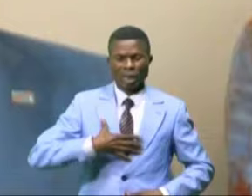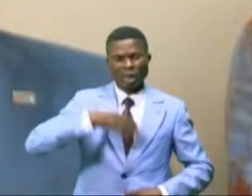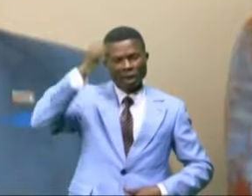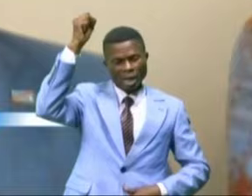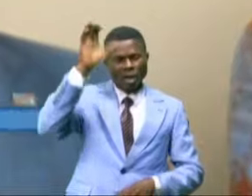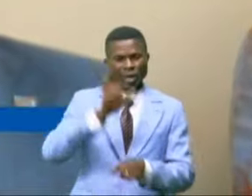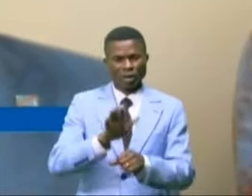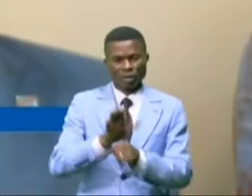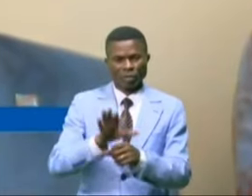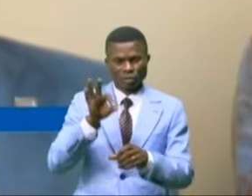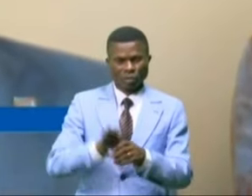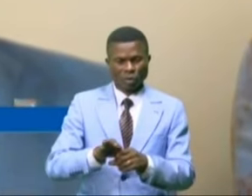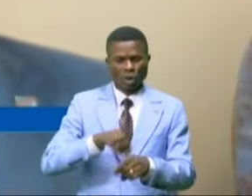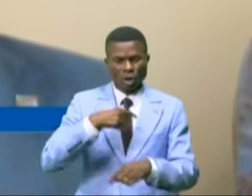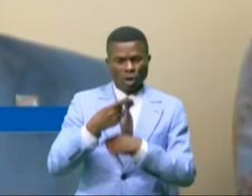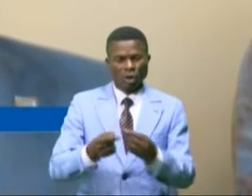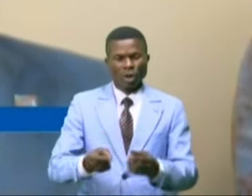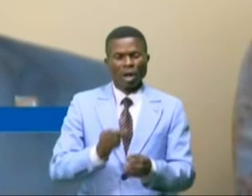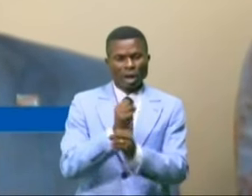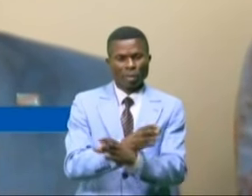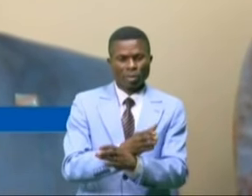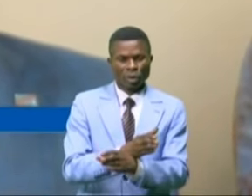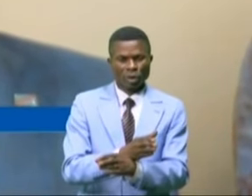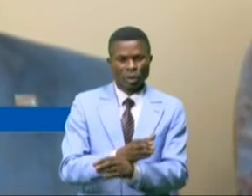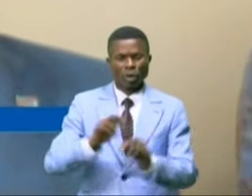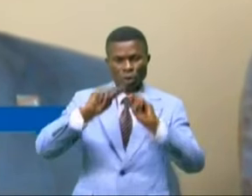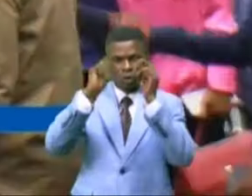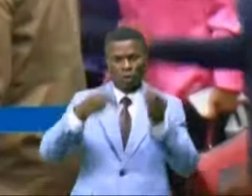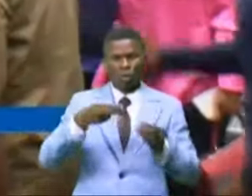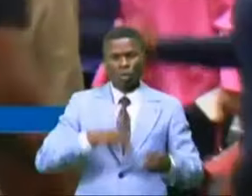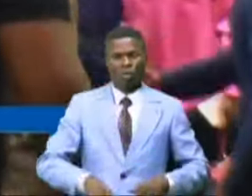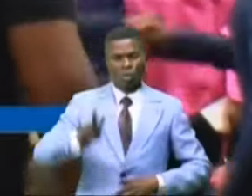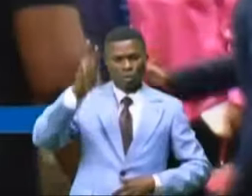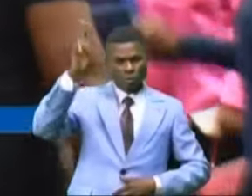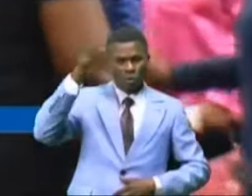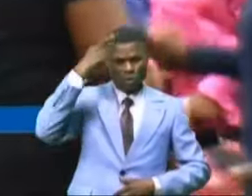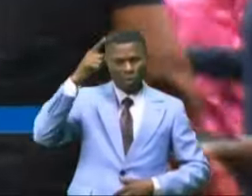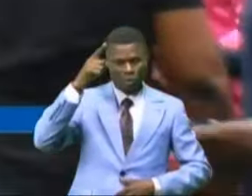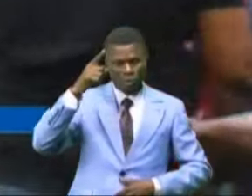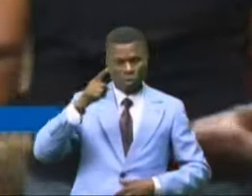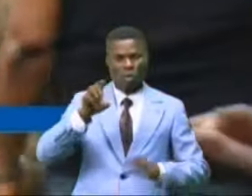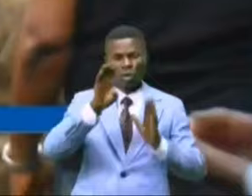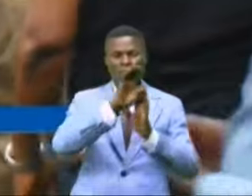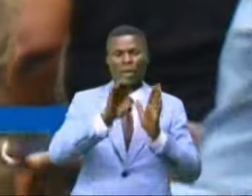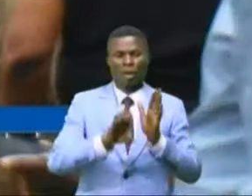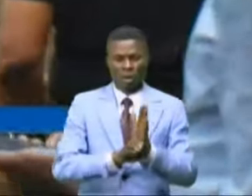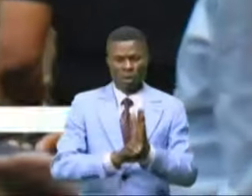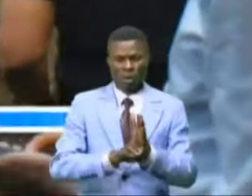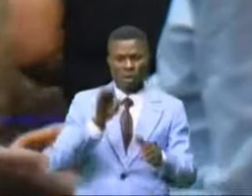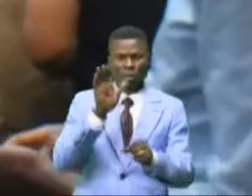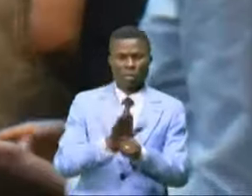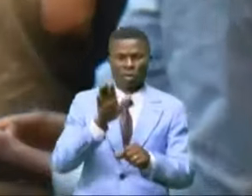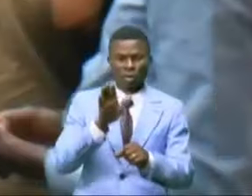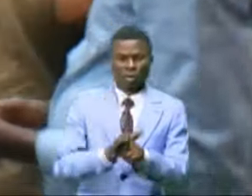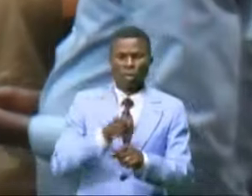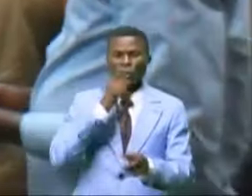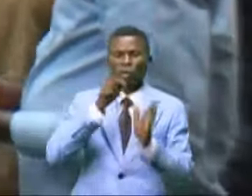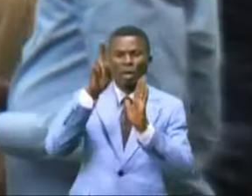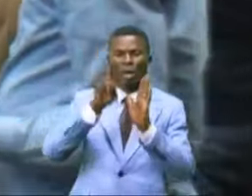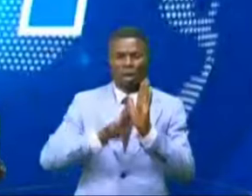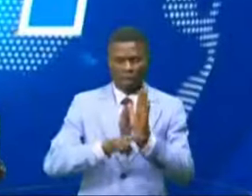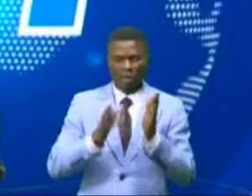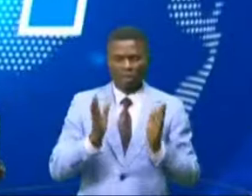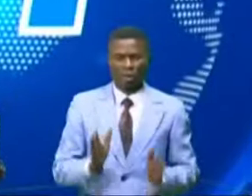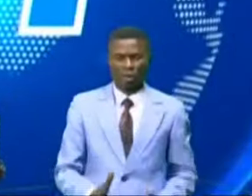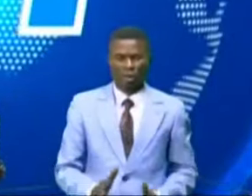réélection et se mettent à la disposition du parti présidentiel pour la constitution de la majorité parlementaire.